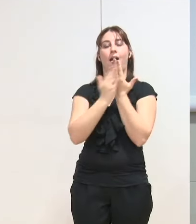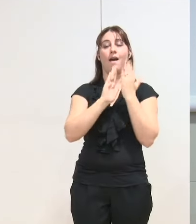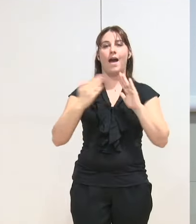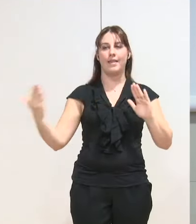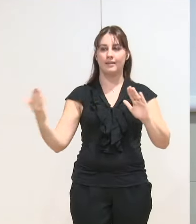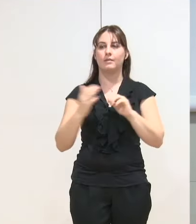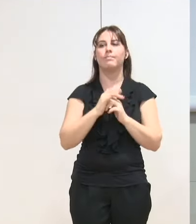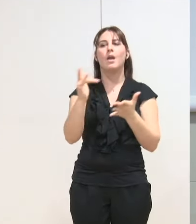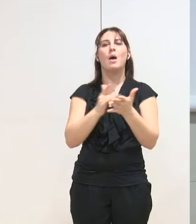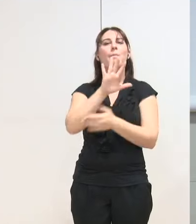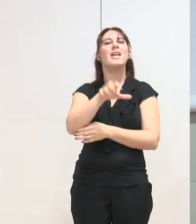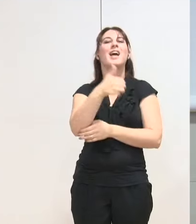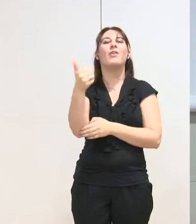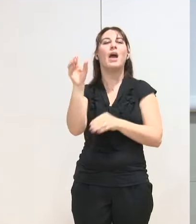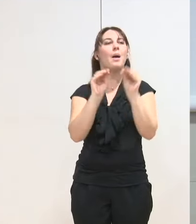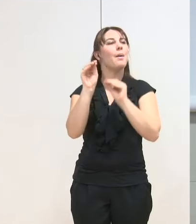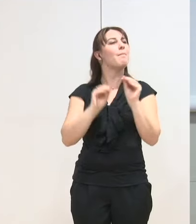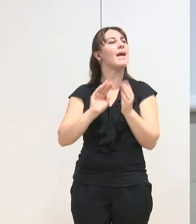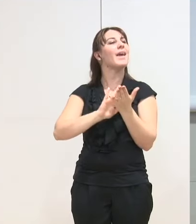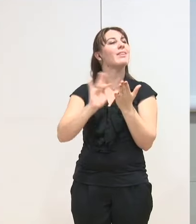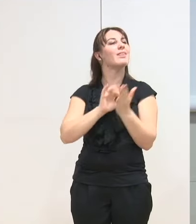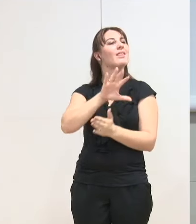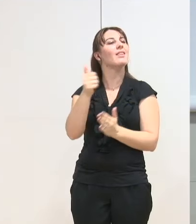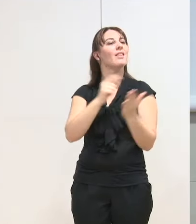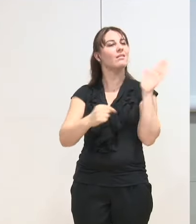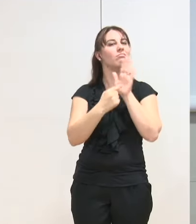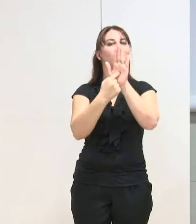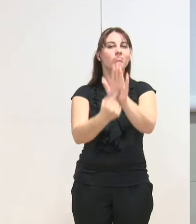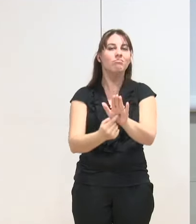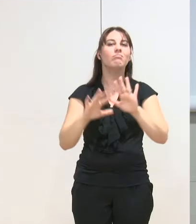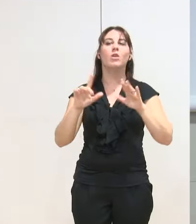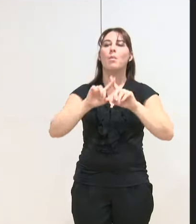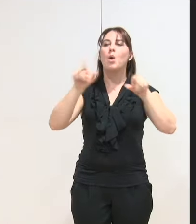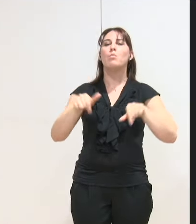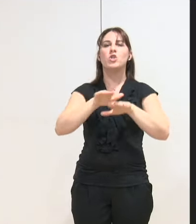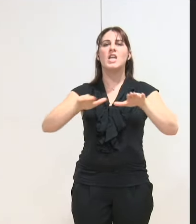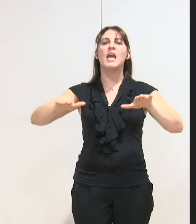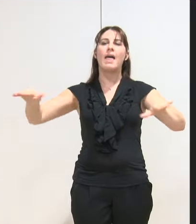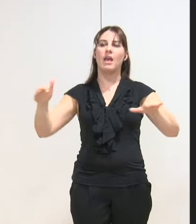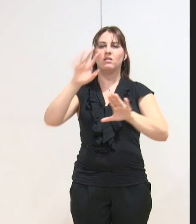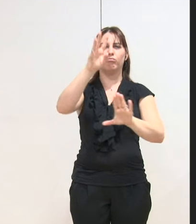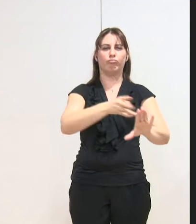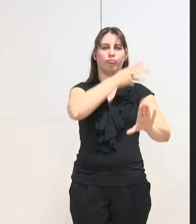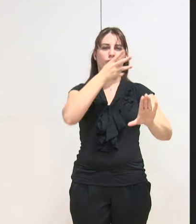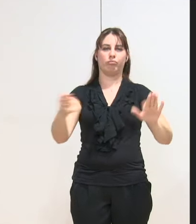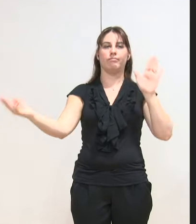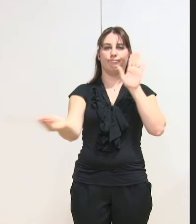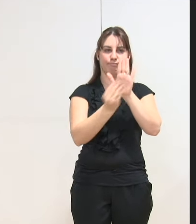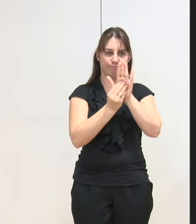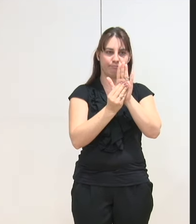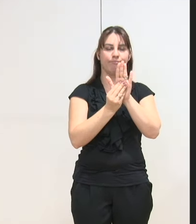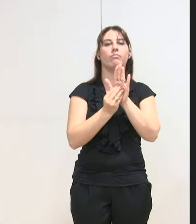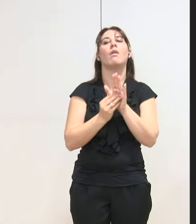avez page 51 de la maquette du conseil municipal les balances de ces budgets annexes et enfin